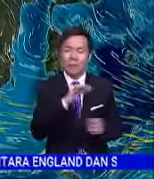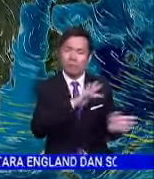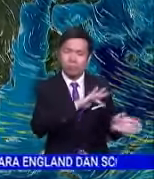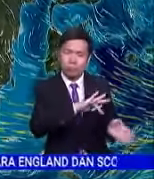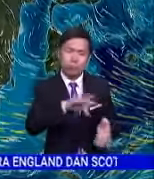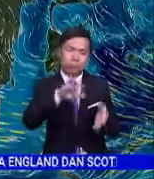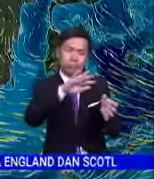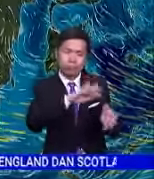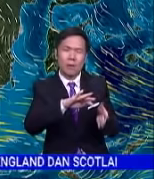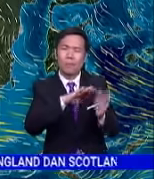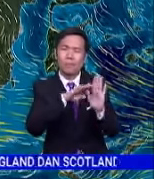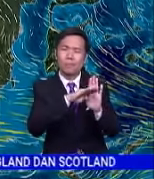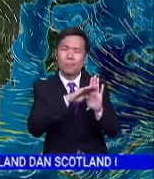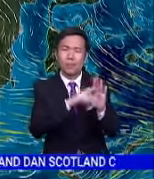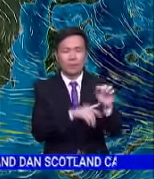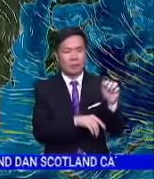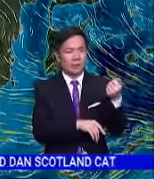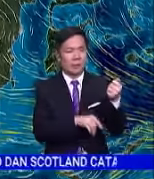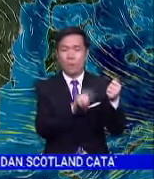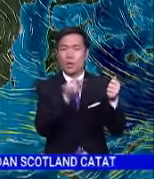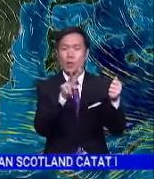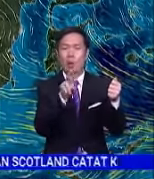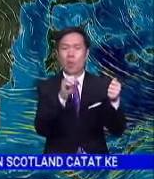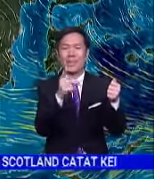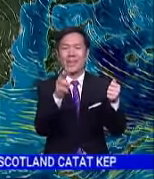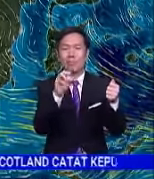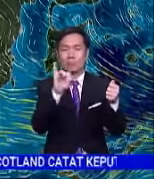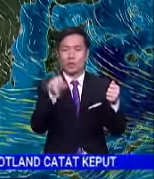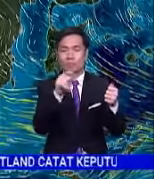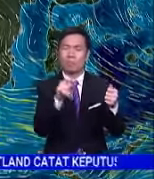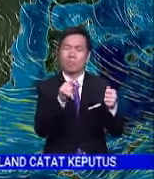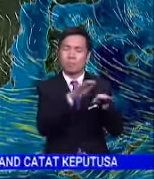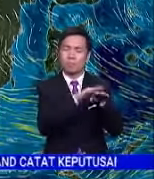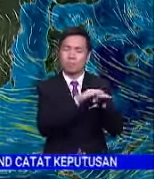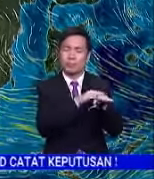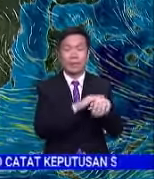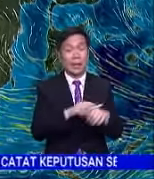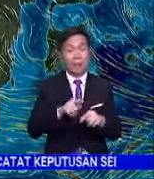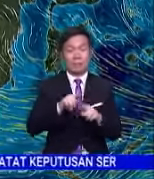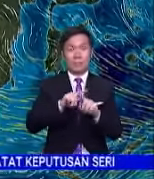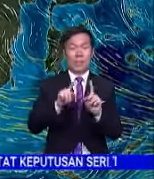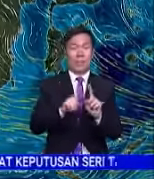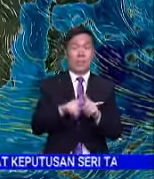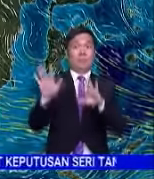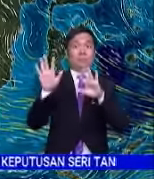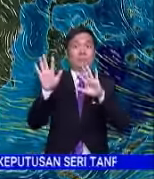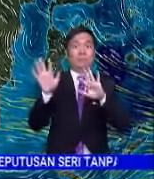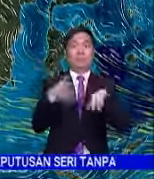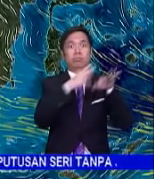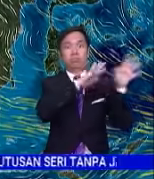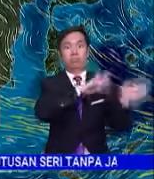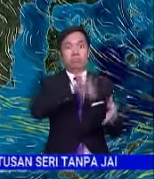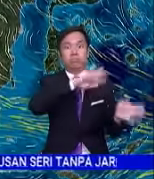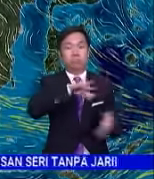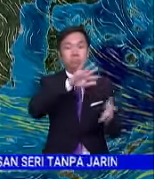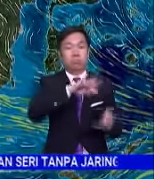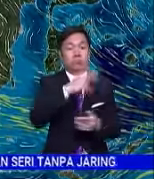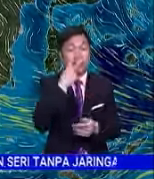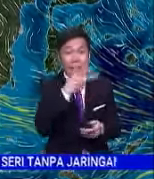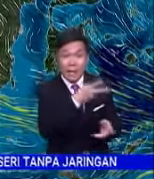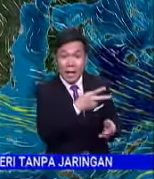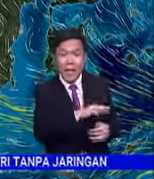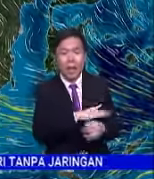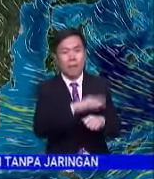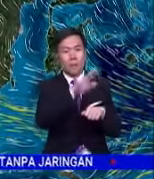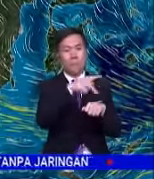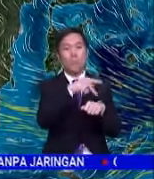antara 10 hingga 20 km sejam. Namun begitu, tiupan angin kencang yang dijangkakan akan melanda kawasan perairan